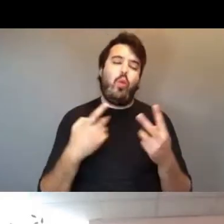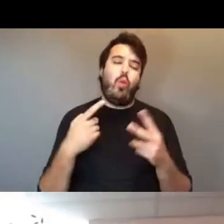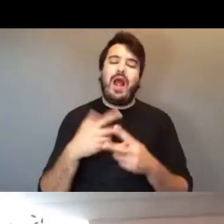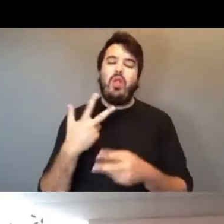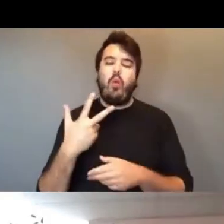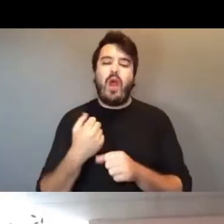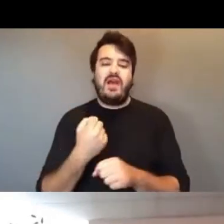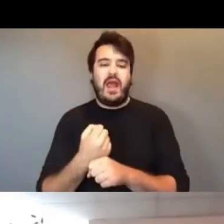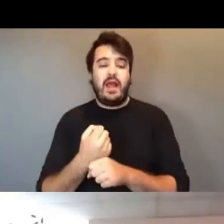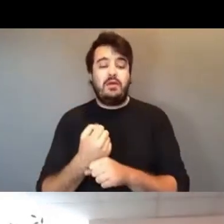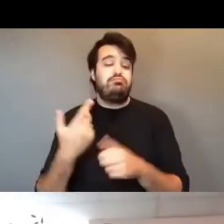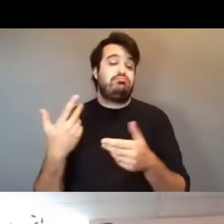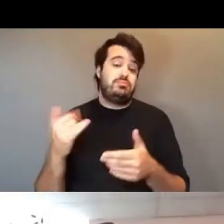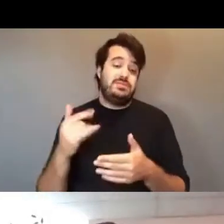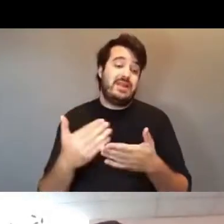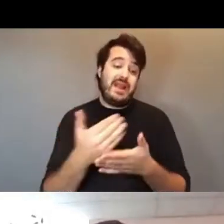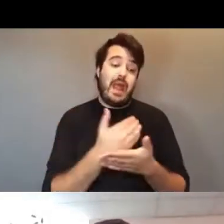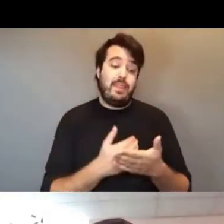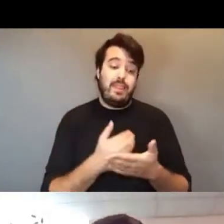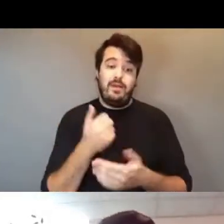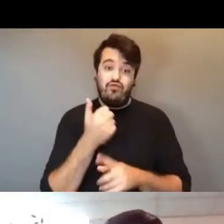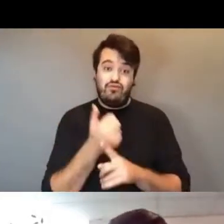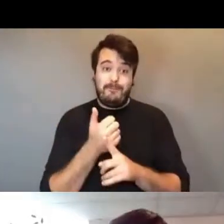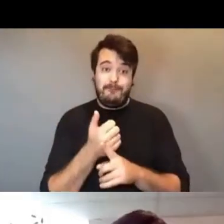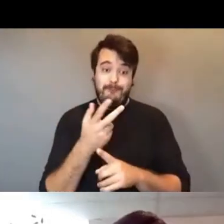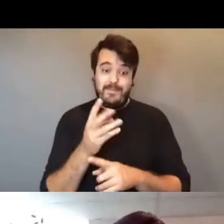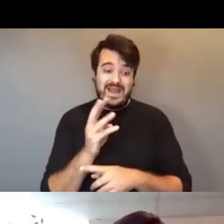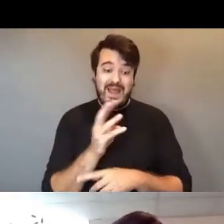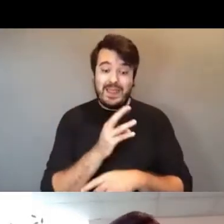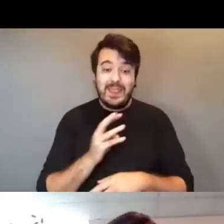vous récoltez vous-même vos